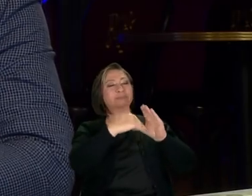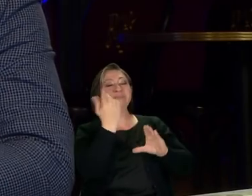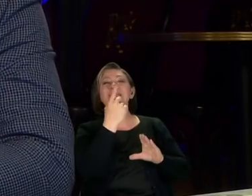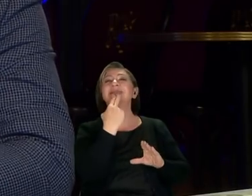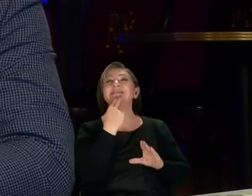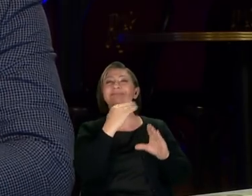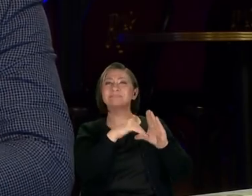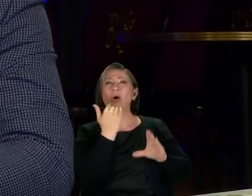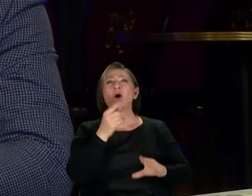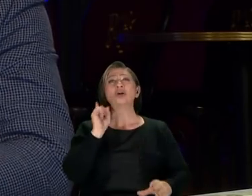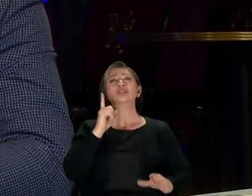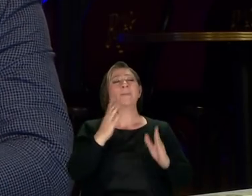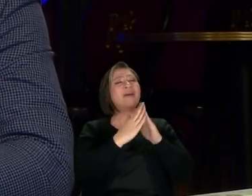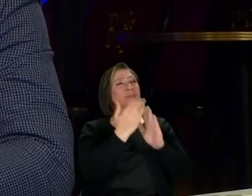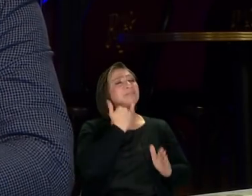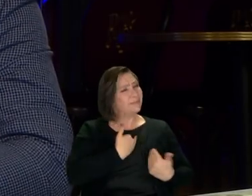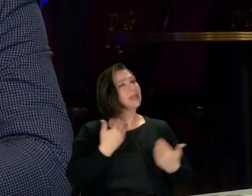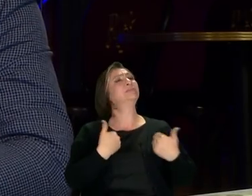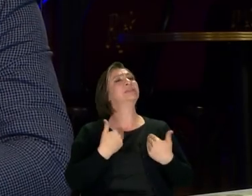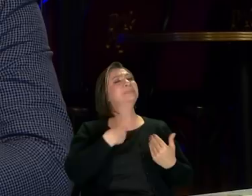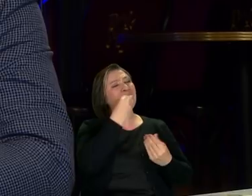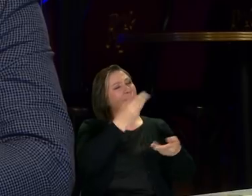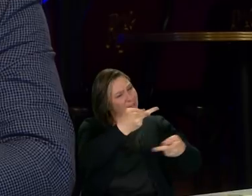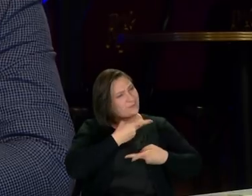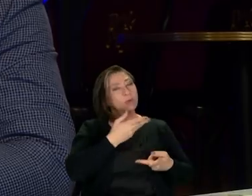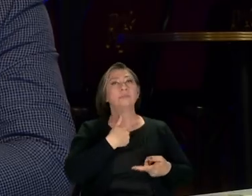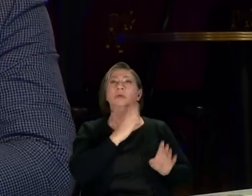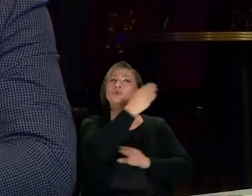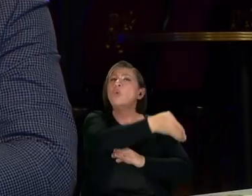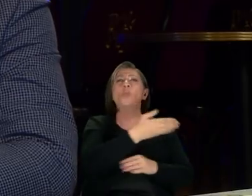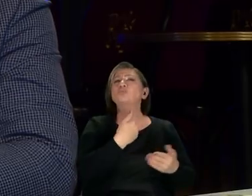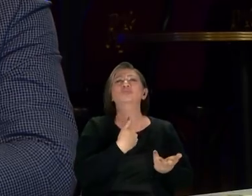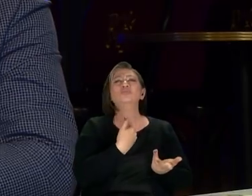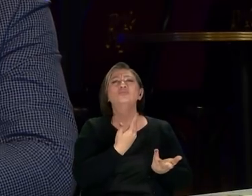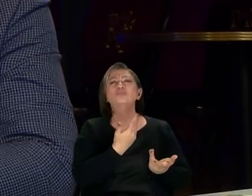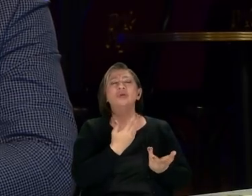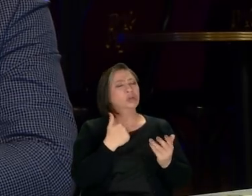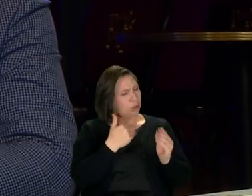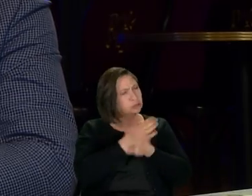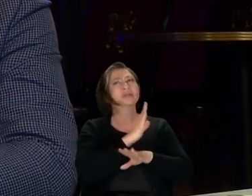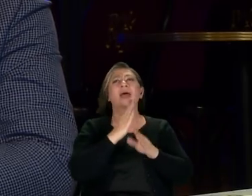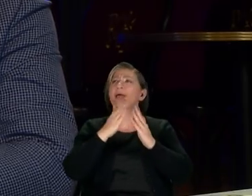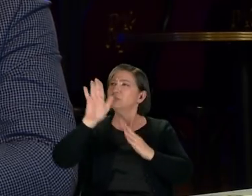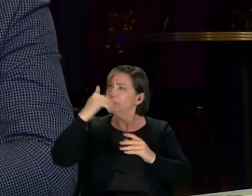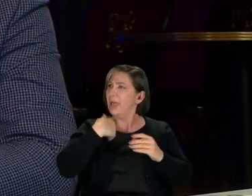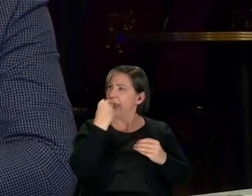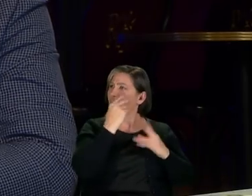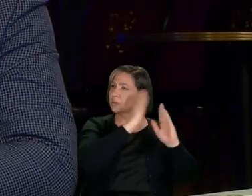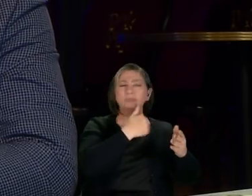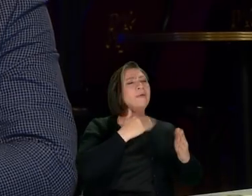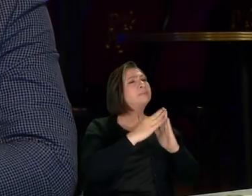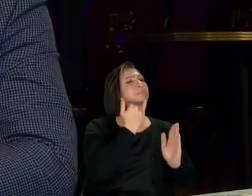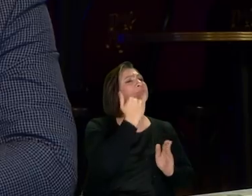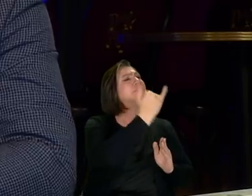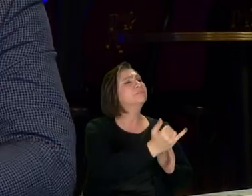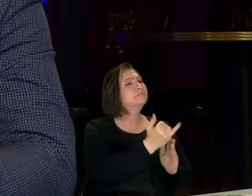kız çocuğu. Hocam evimize gelir misiniz? Bize de yemeğe gelir misiniz? Ben gidiyorum birden, gerçekten çıkıyorum. Bir eve gidiyorum,